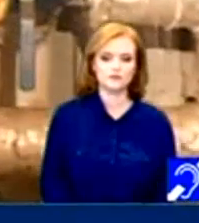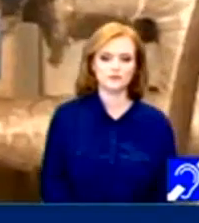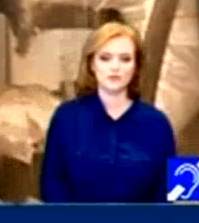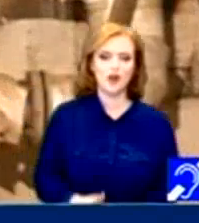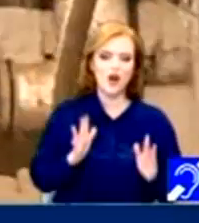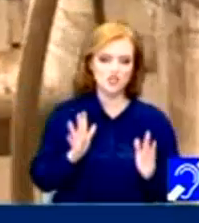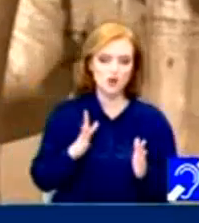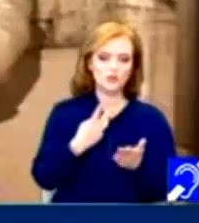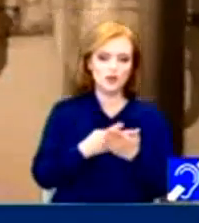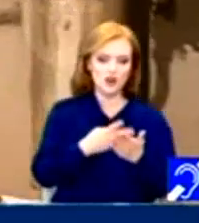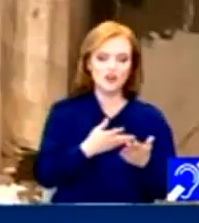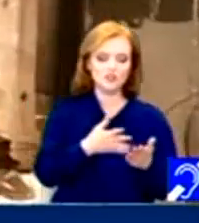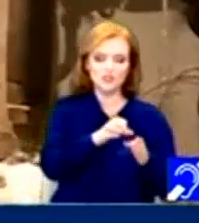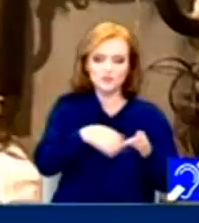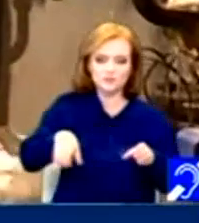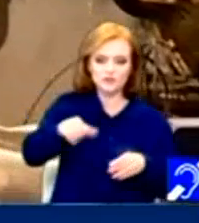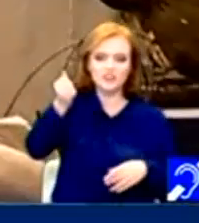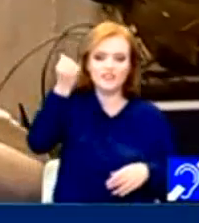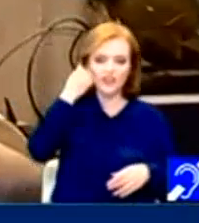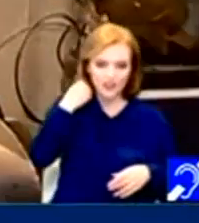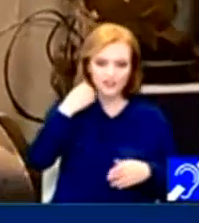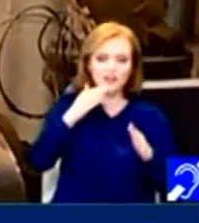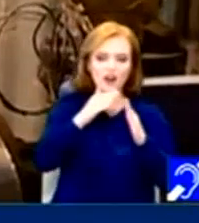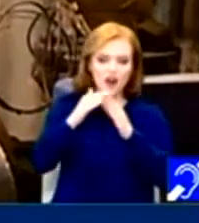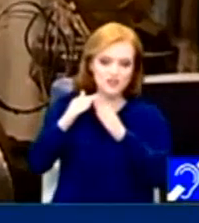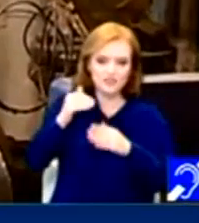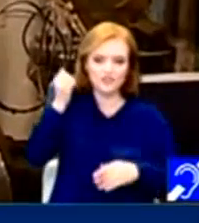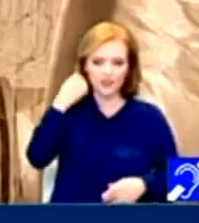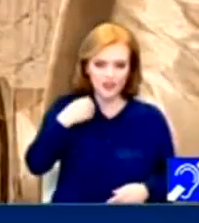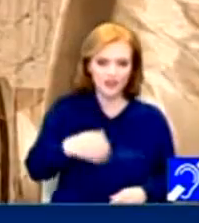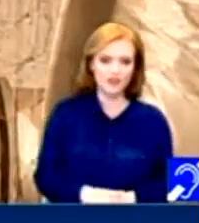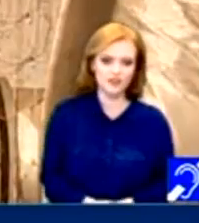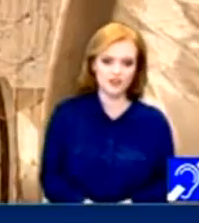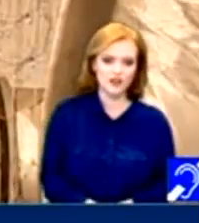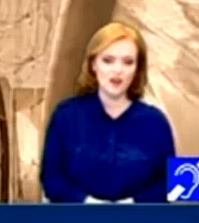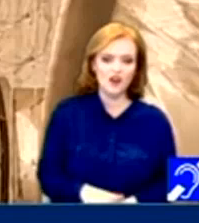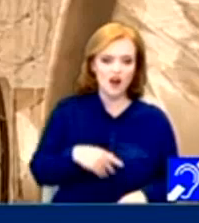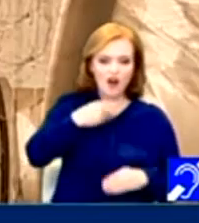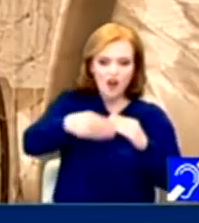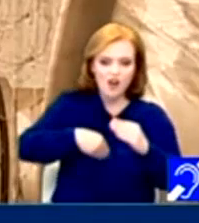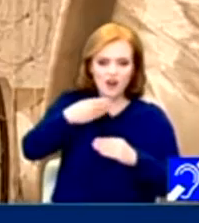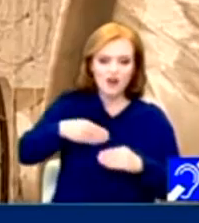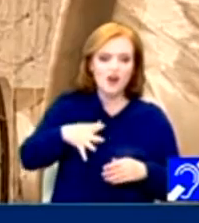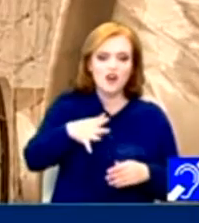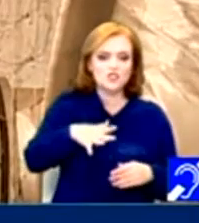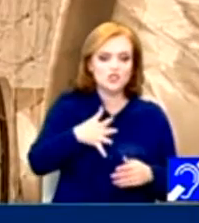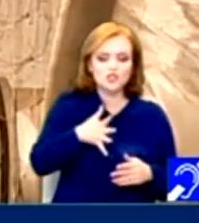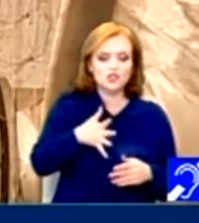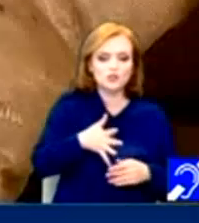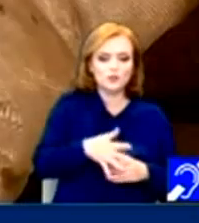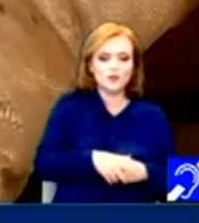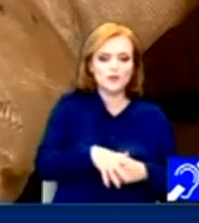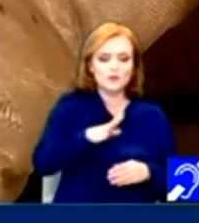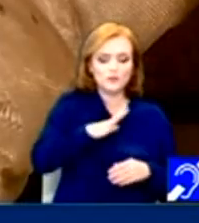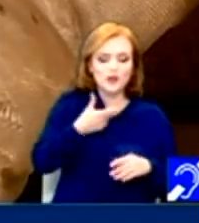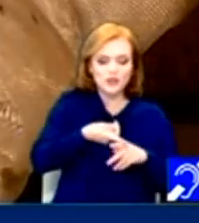Așa arată un sistem vechi de termoficare. Țevile vechi de 10 de ani sunt izolate, astfel încât căldura să nu se piardă până